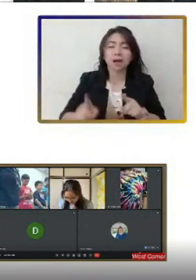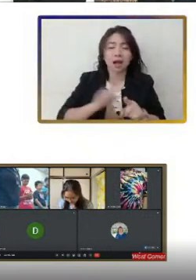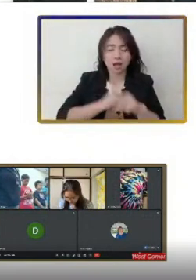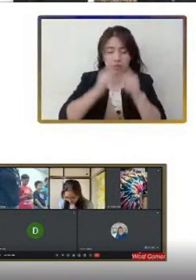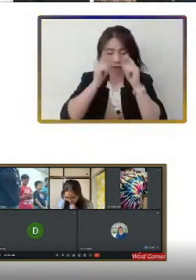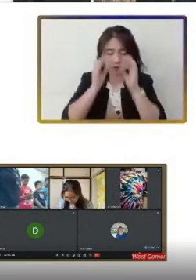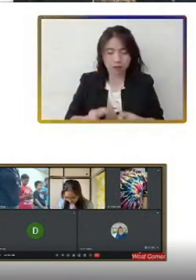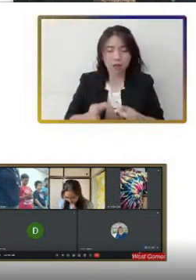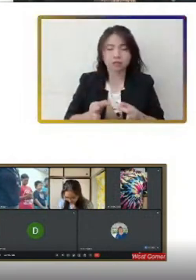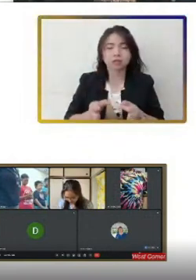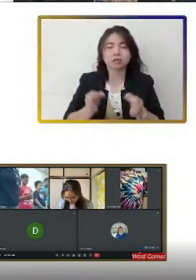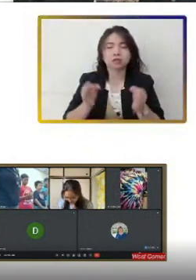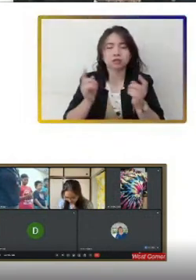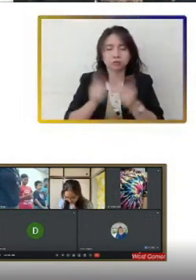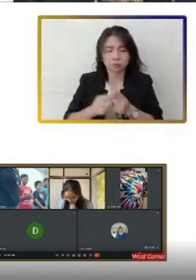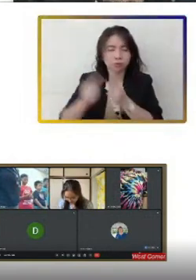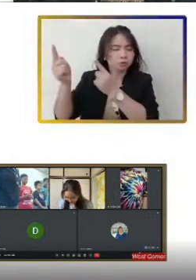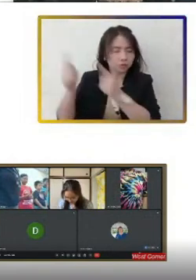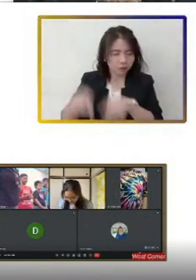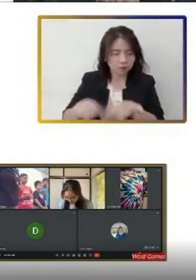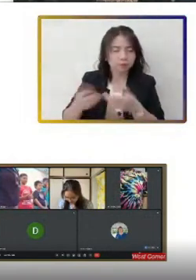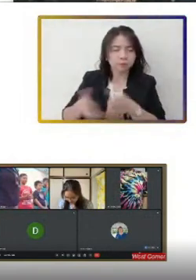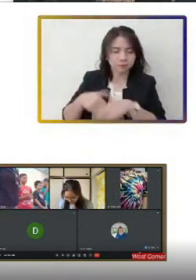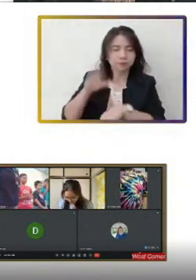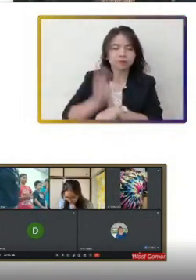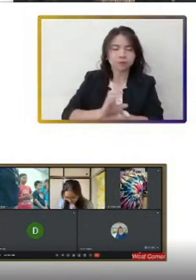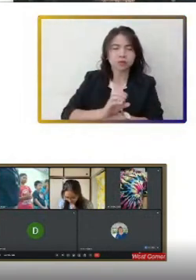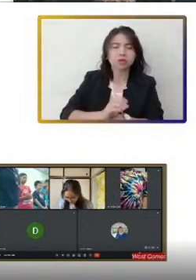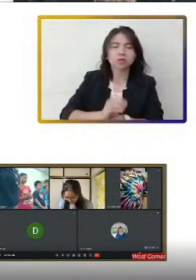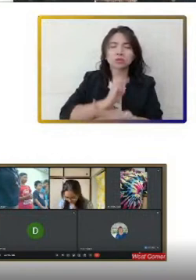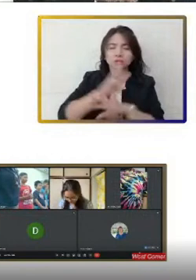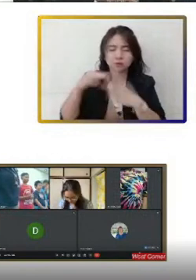pa, mag-apo na tayo sa church.